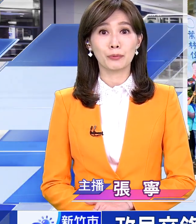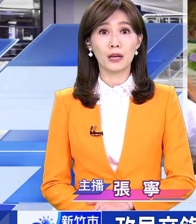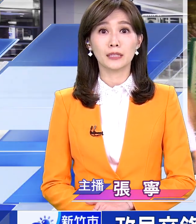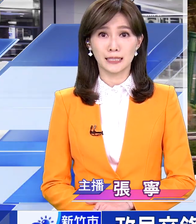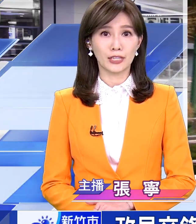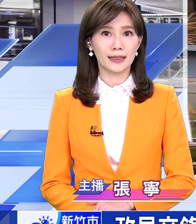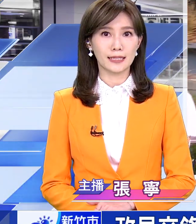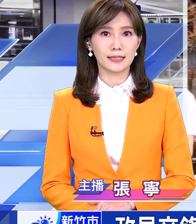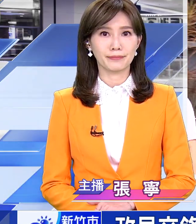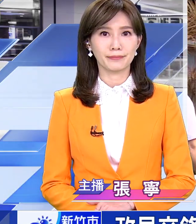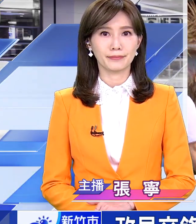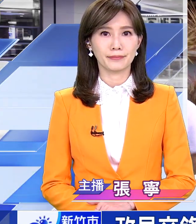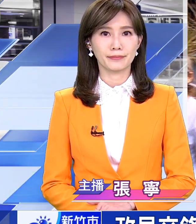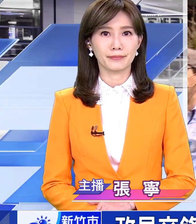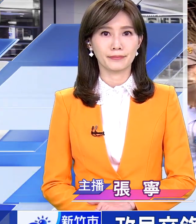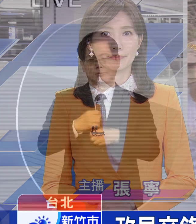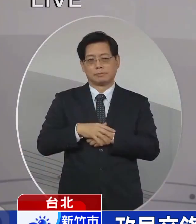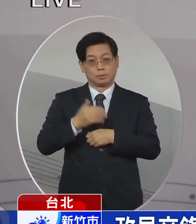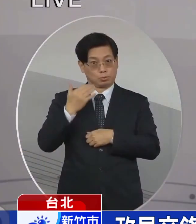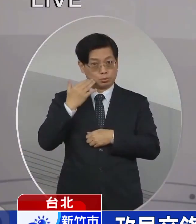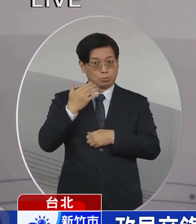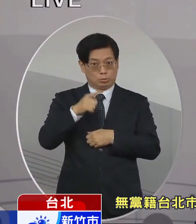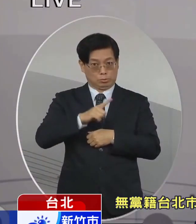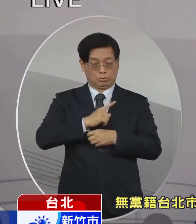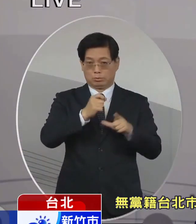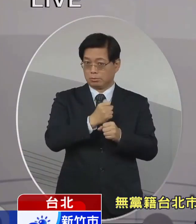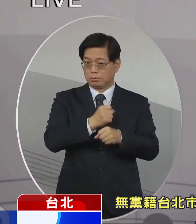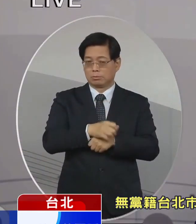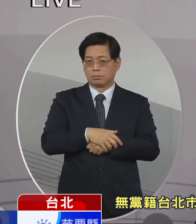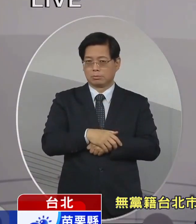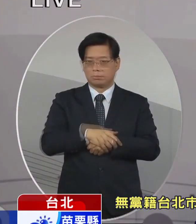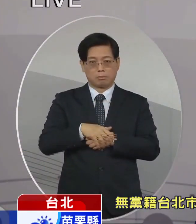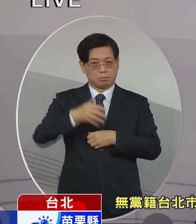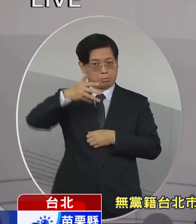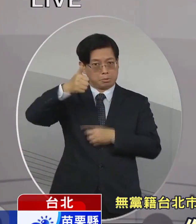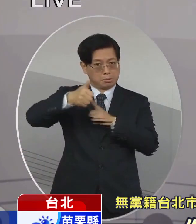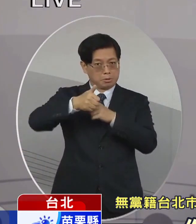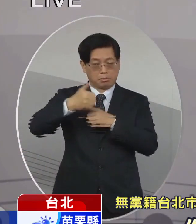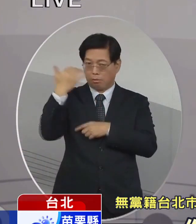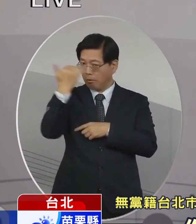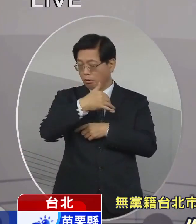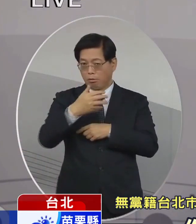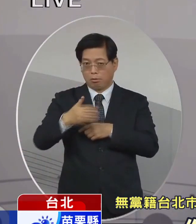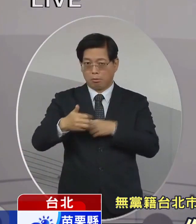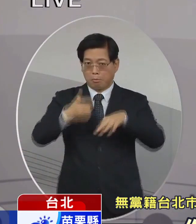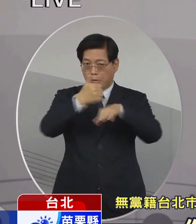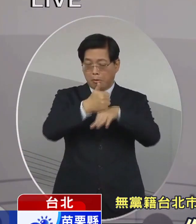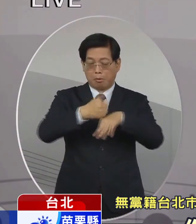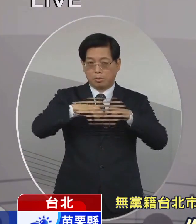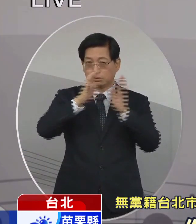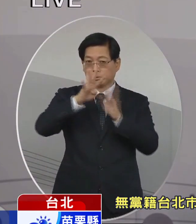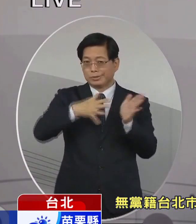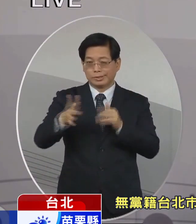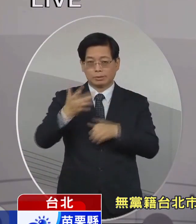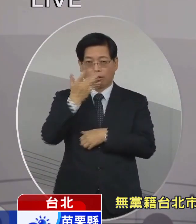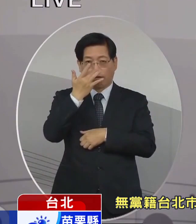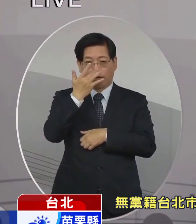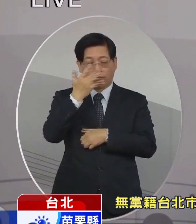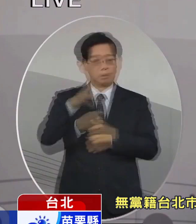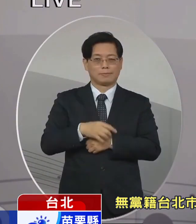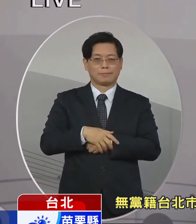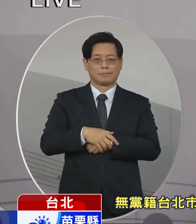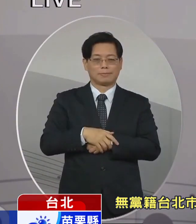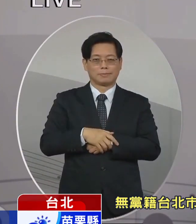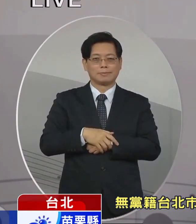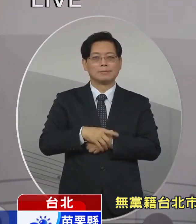说看不到即战力。 如果你在一个公司上班，你会接受空降一个总经理，然后他什么都不懂，然后来带